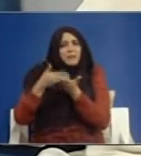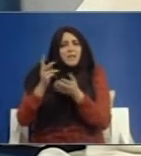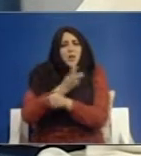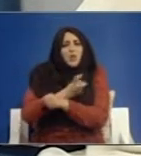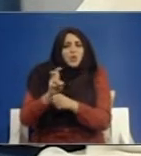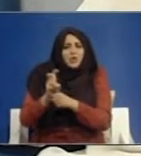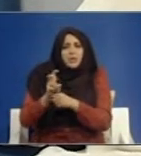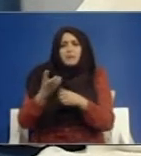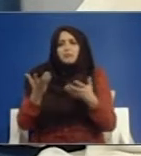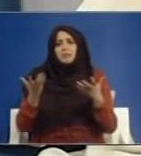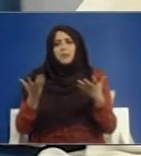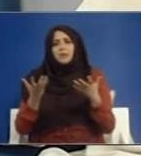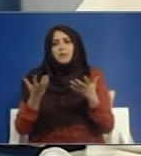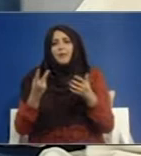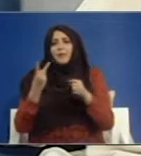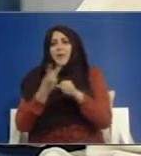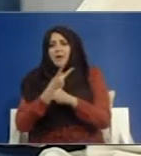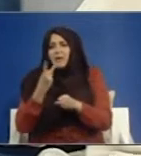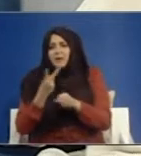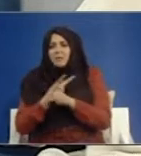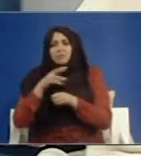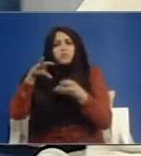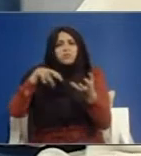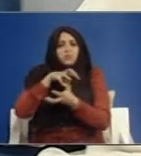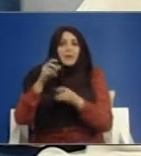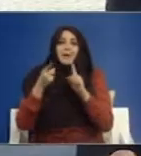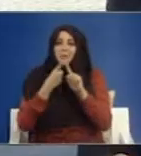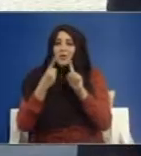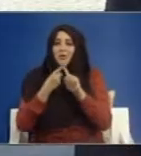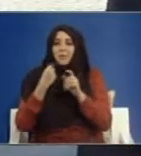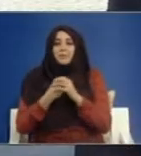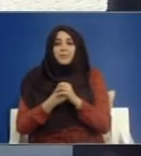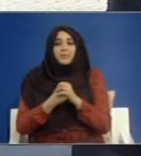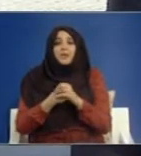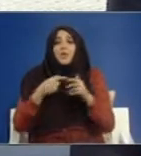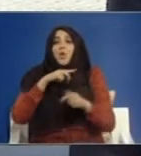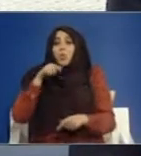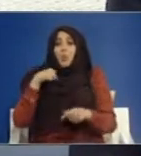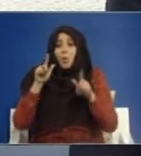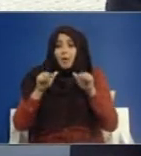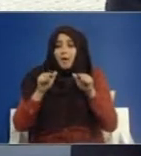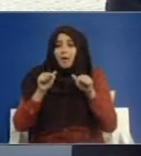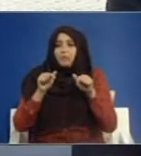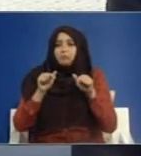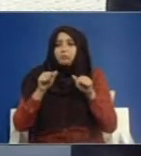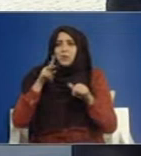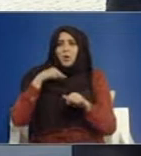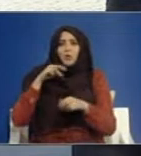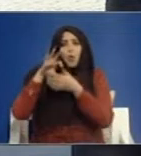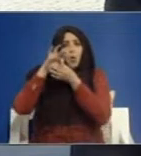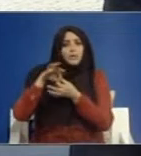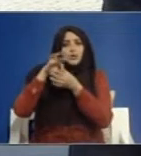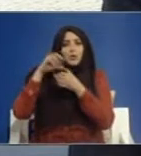من المؤذيات، من الفتن، شيء مهم جدا. وحنا عندنا في ديننا يا شيخنا مصطلح